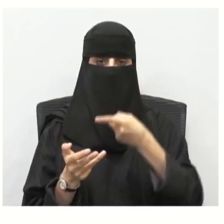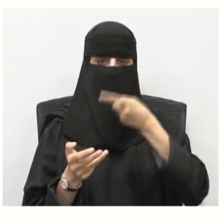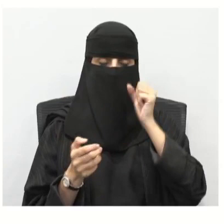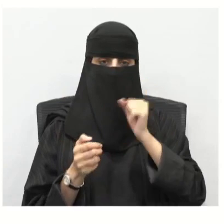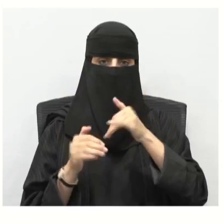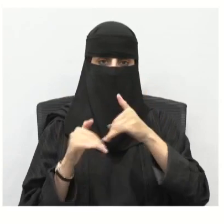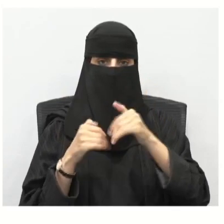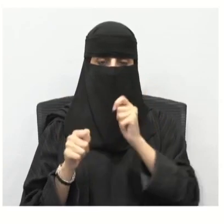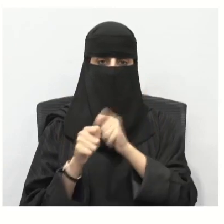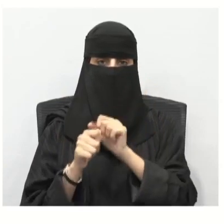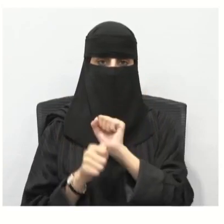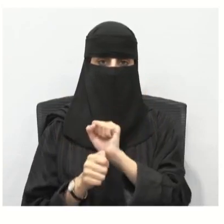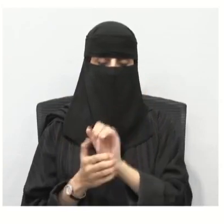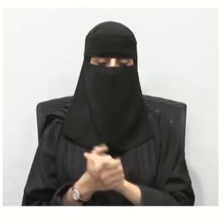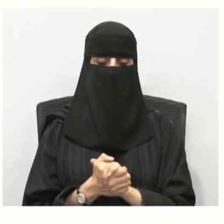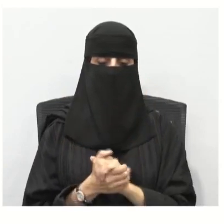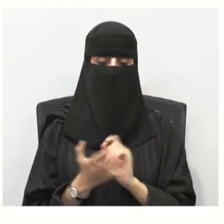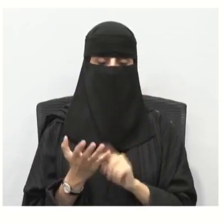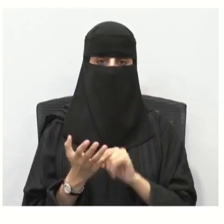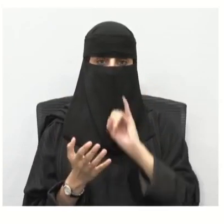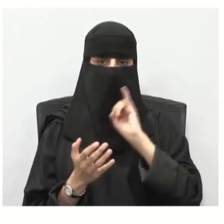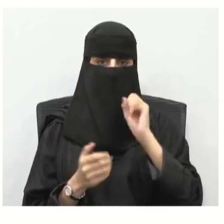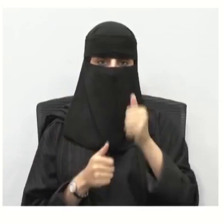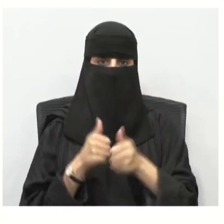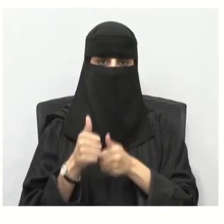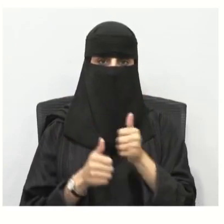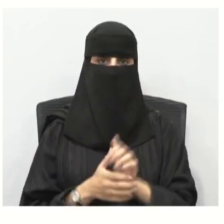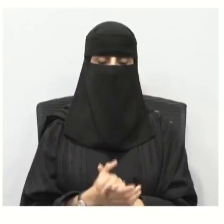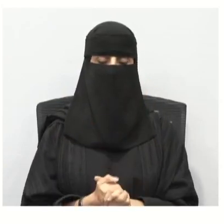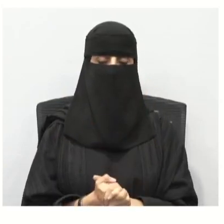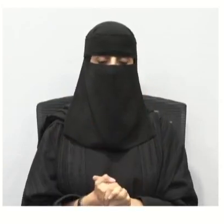القيم والاتجاهات الاملاء الاختباري